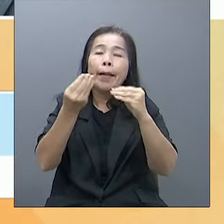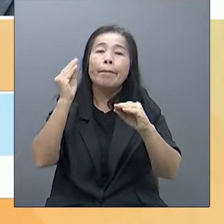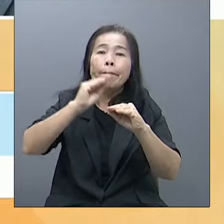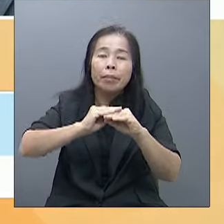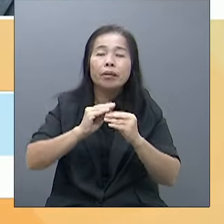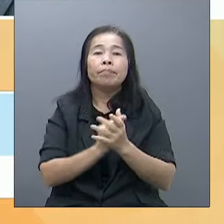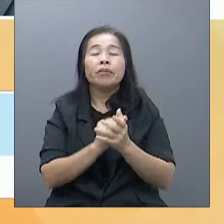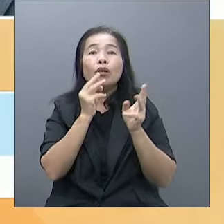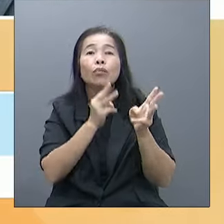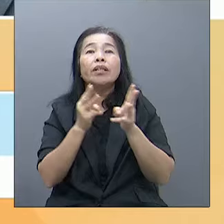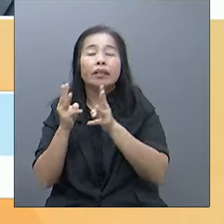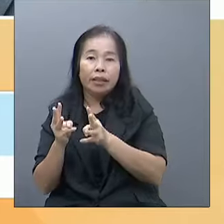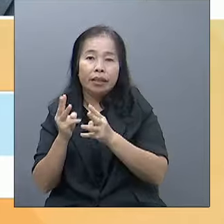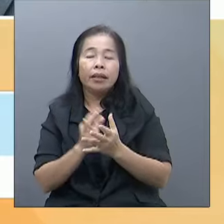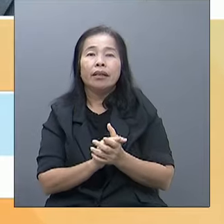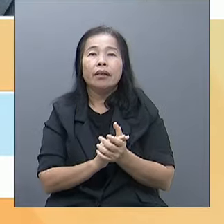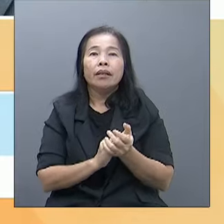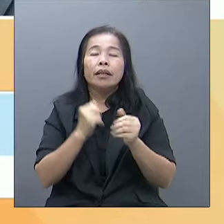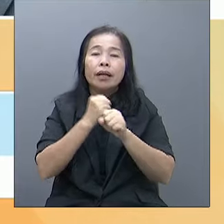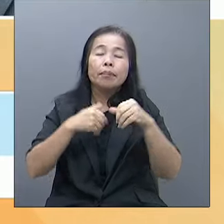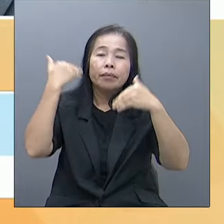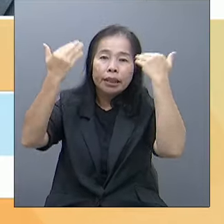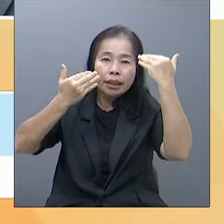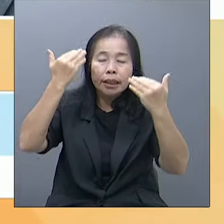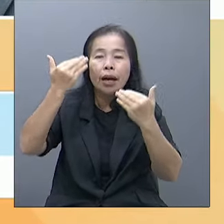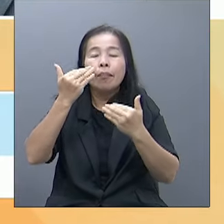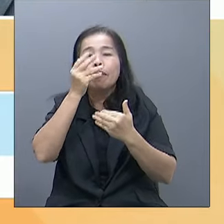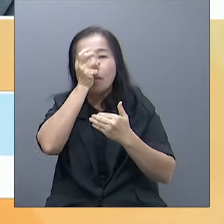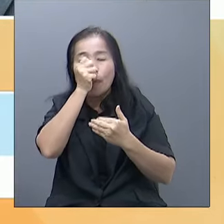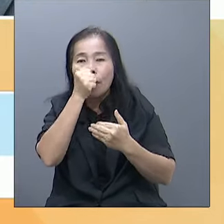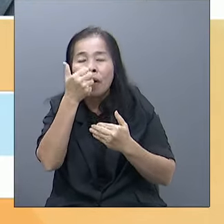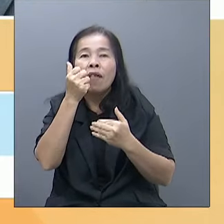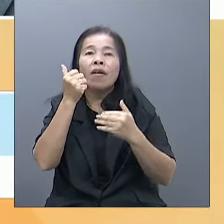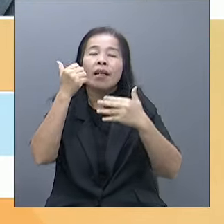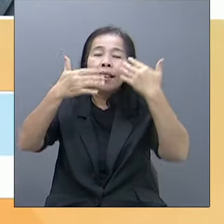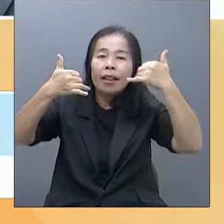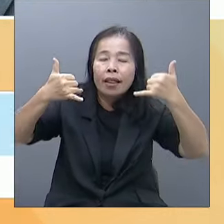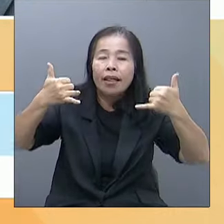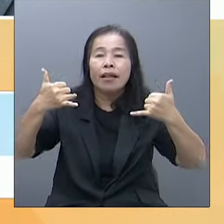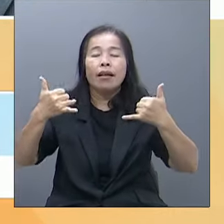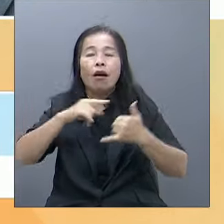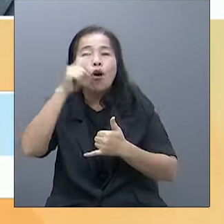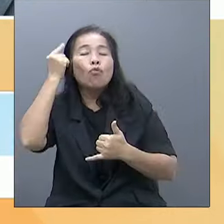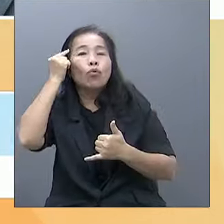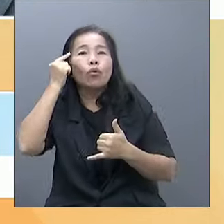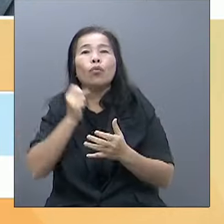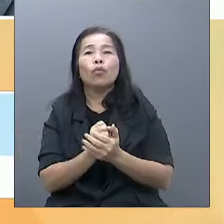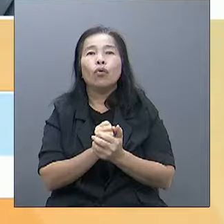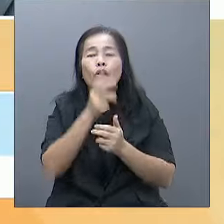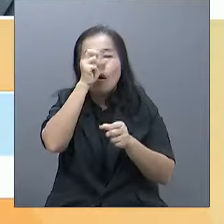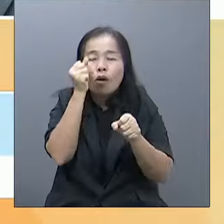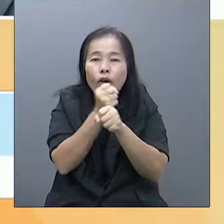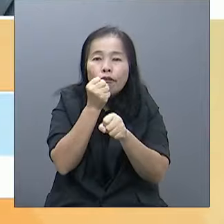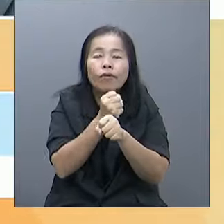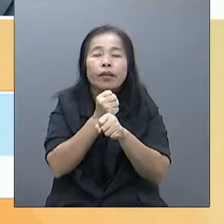ชาที่เป็นเชิงกิจกรรมให้เขาได้ฝึกซ้อมด้วยก็คือวิชาลูกเส ือ นะครับที่จะเพิ่มเติมเข้า